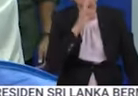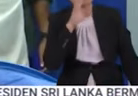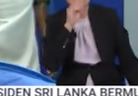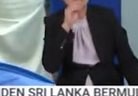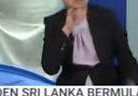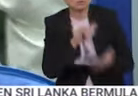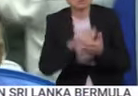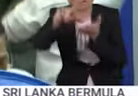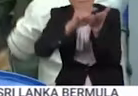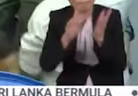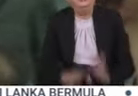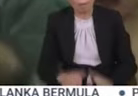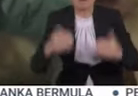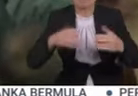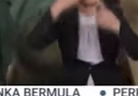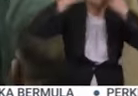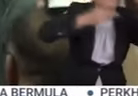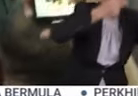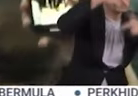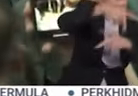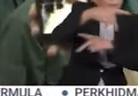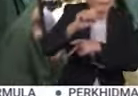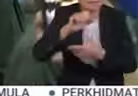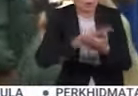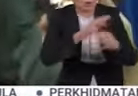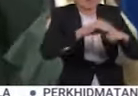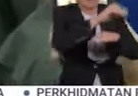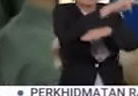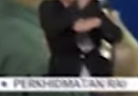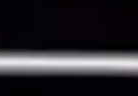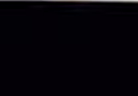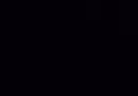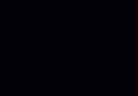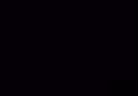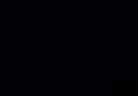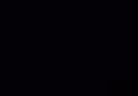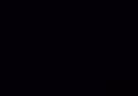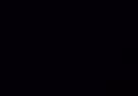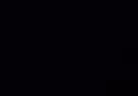ini sedikit sebanyak dapat meringankan beban rakyat yang terkesan akibat banjir.